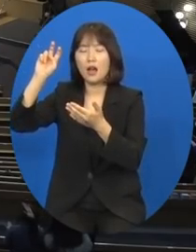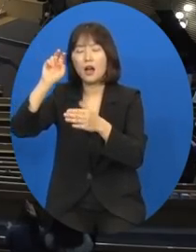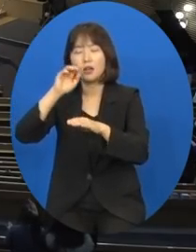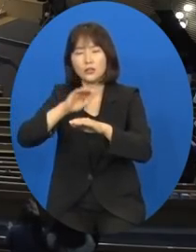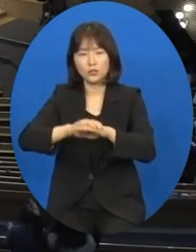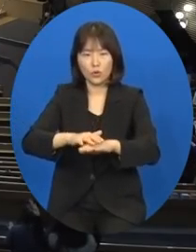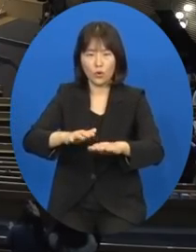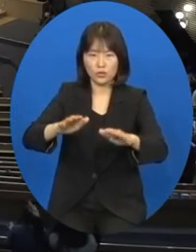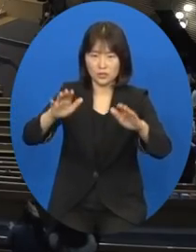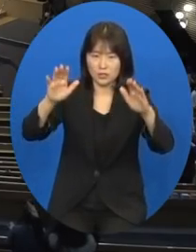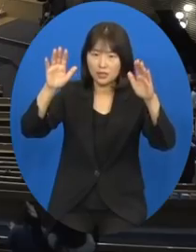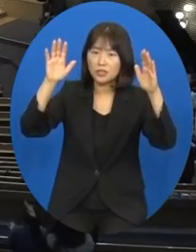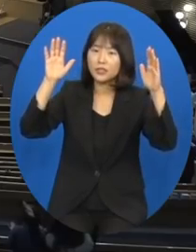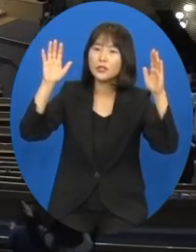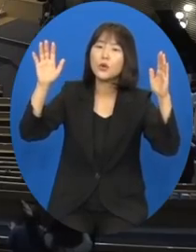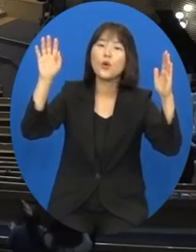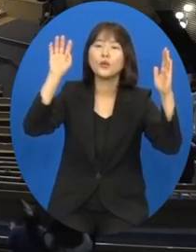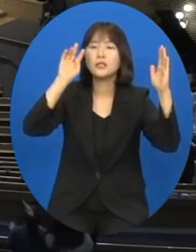own